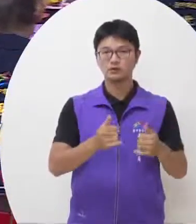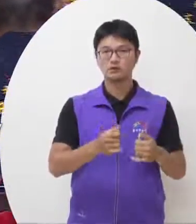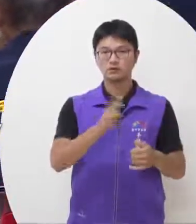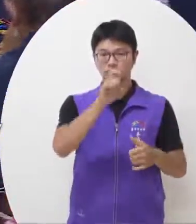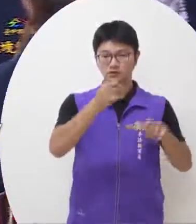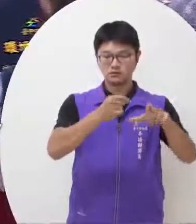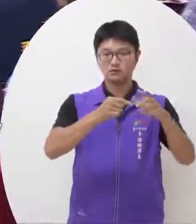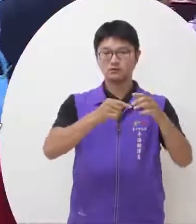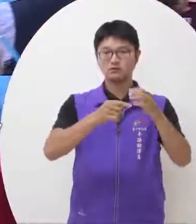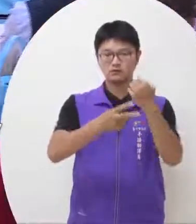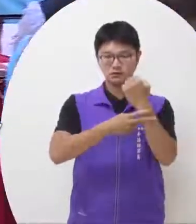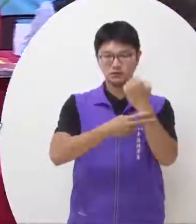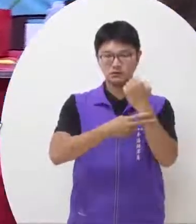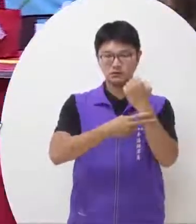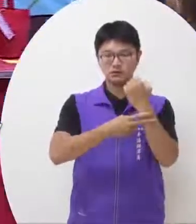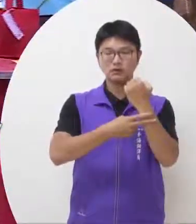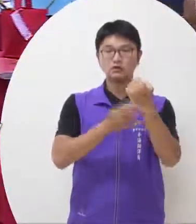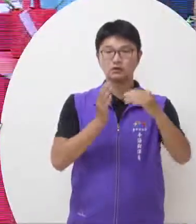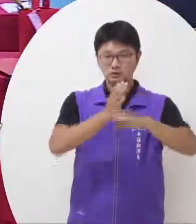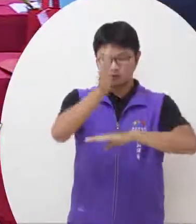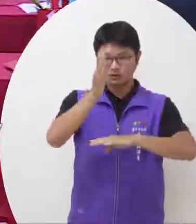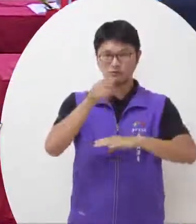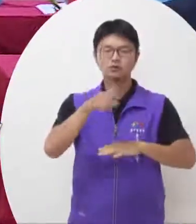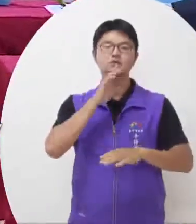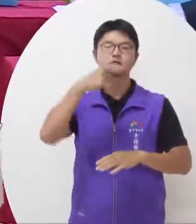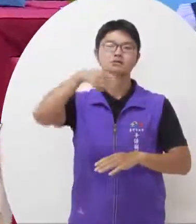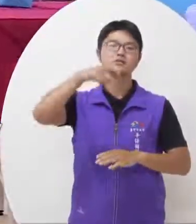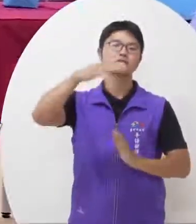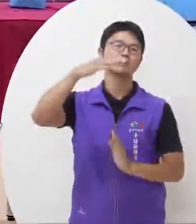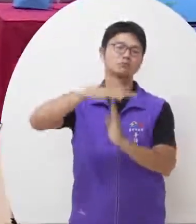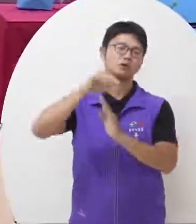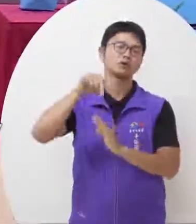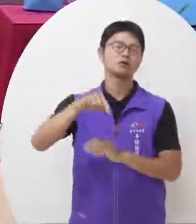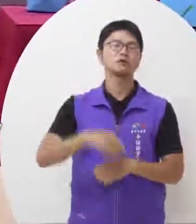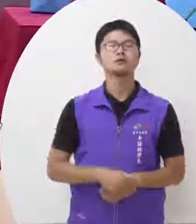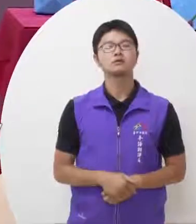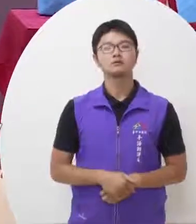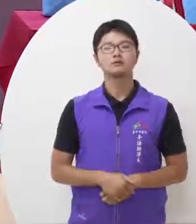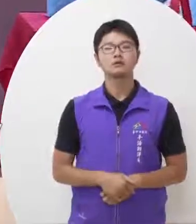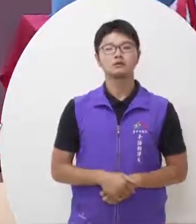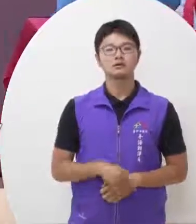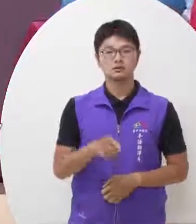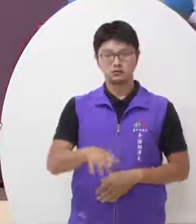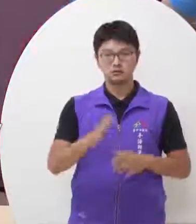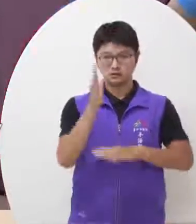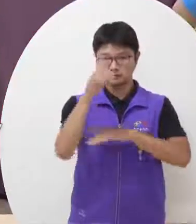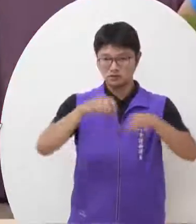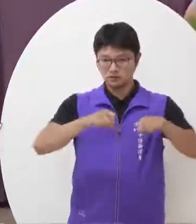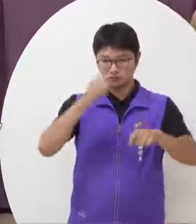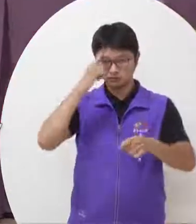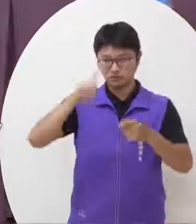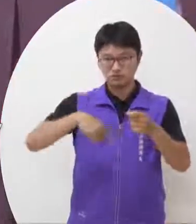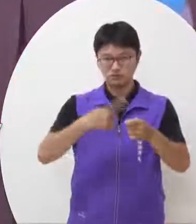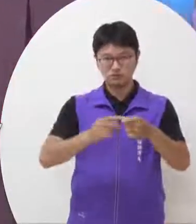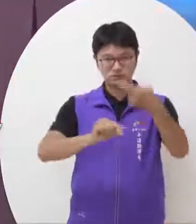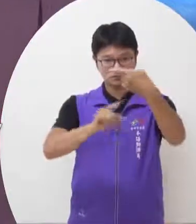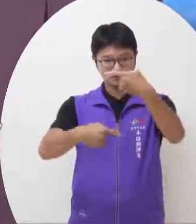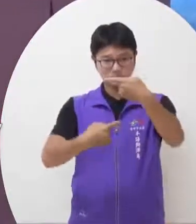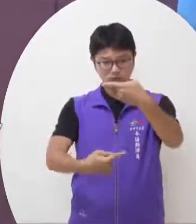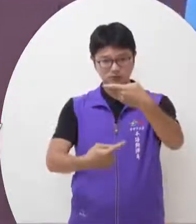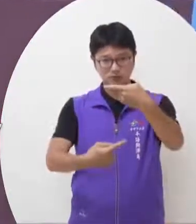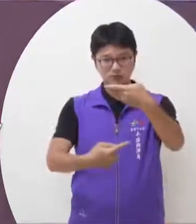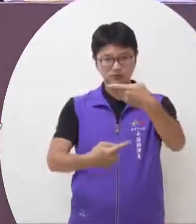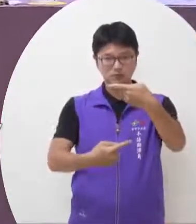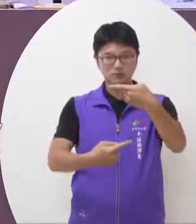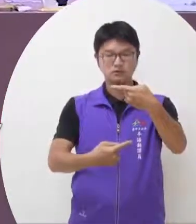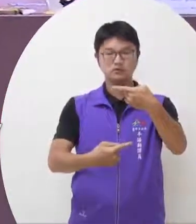只要10块钱，都只要10块钱。只是我们这项政策到明年底、明年初，我们开始对外